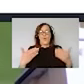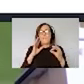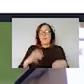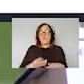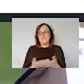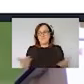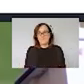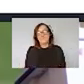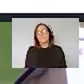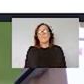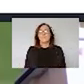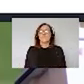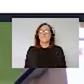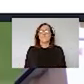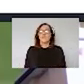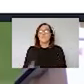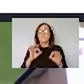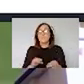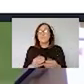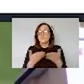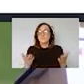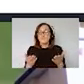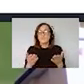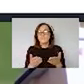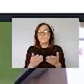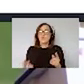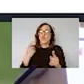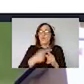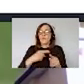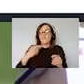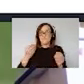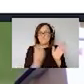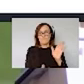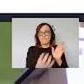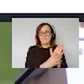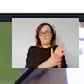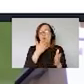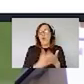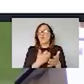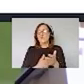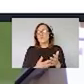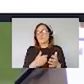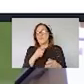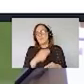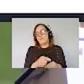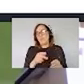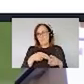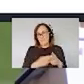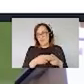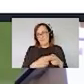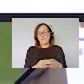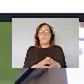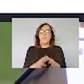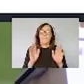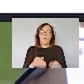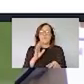bardzo. I drodzy Państwo, tak, ja dodam slajd, żebyśmy już też swobodniej korzystali z tych narzędzi.